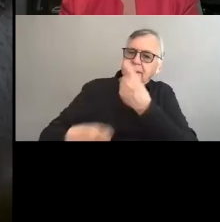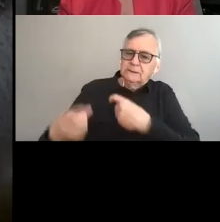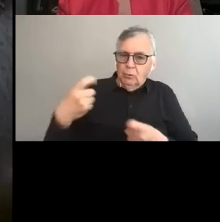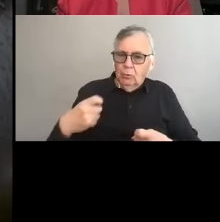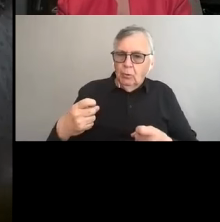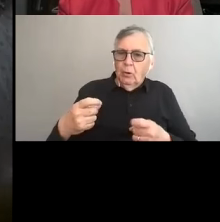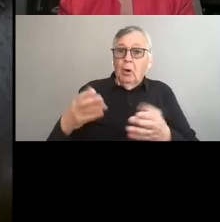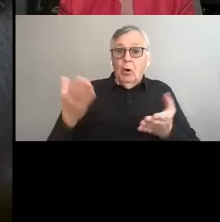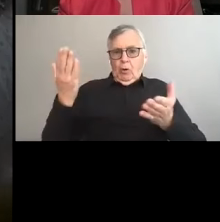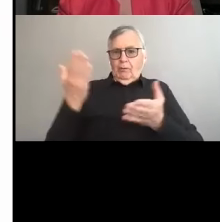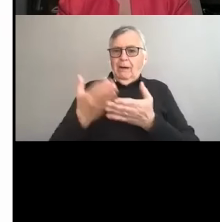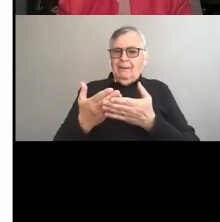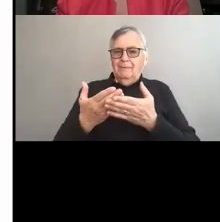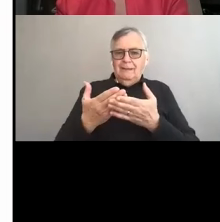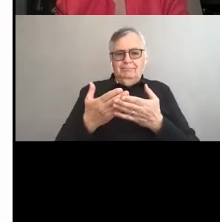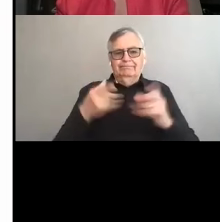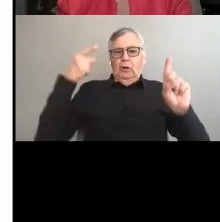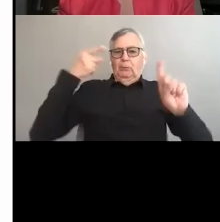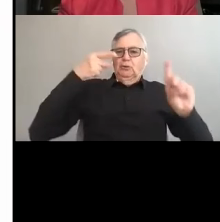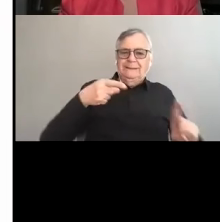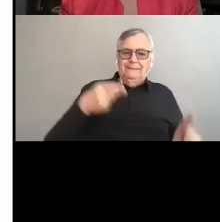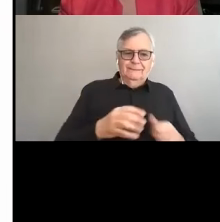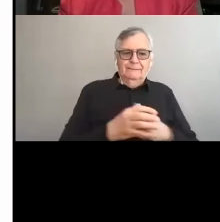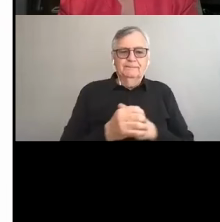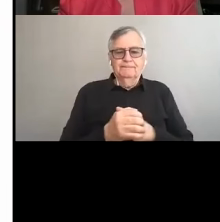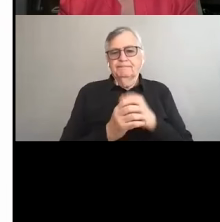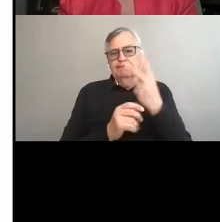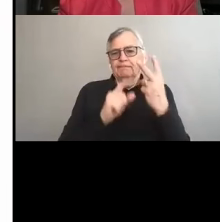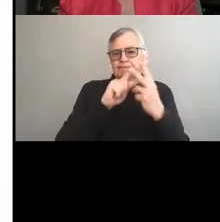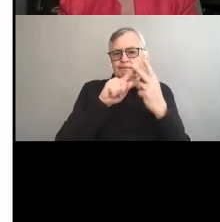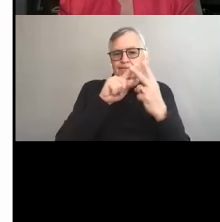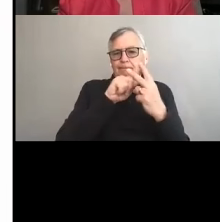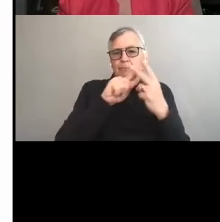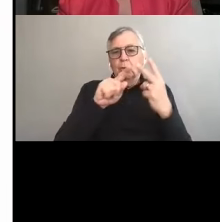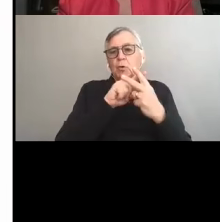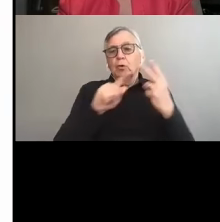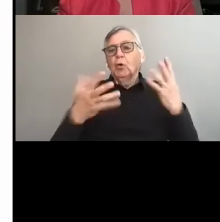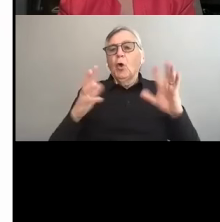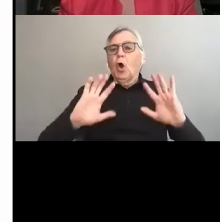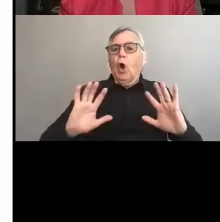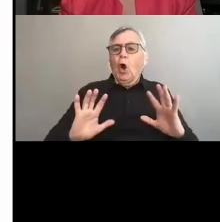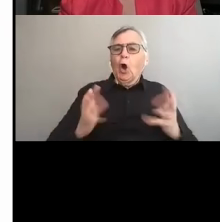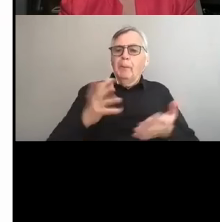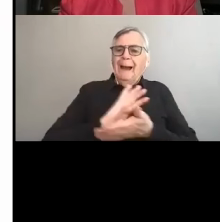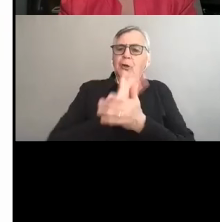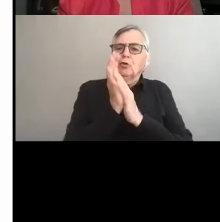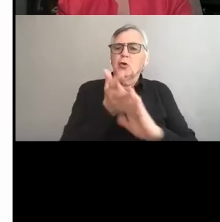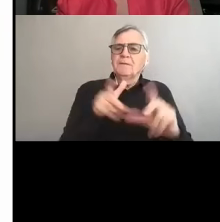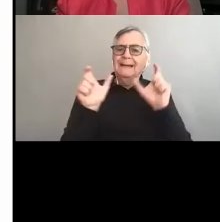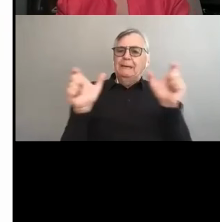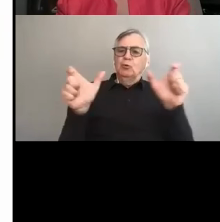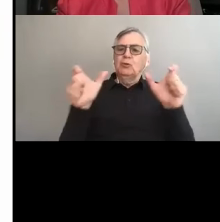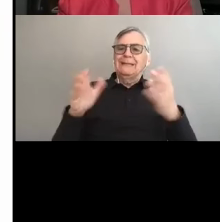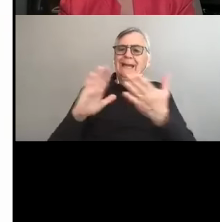on va arriver plus vite à nos objectifs. Alors, il y a deux façons d'acquérir cette fameuse immunité collective